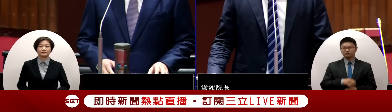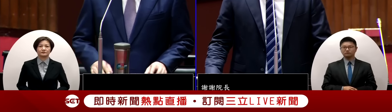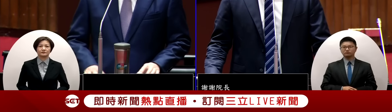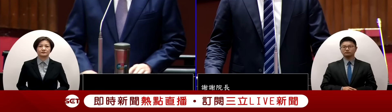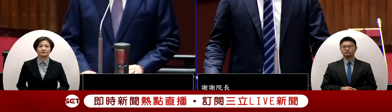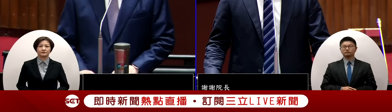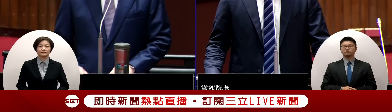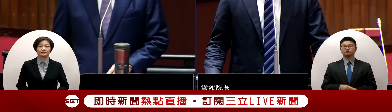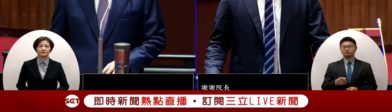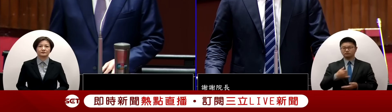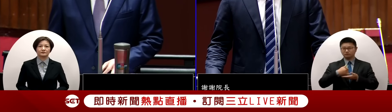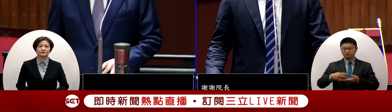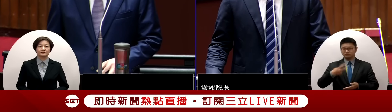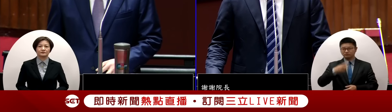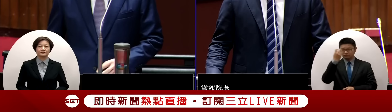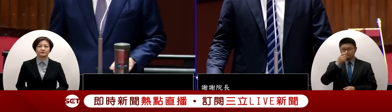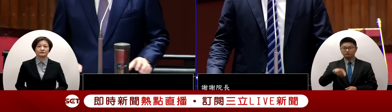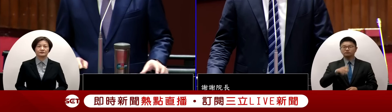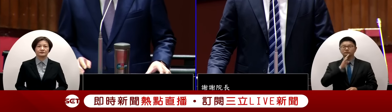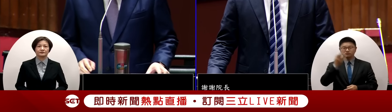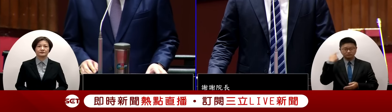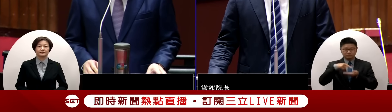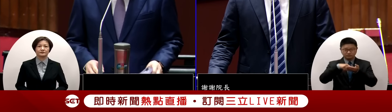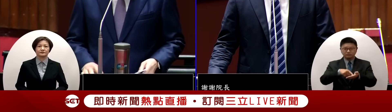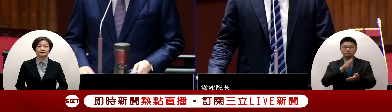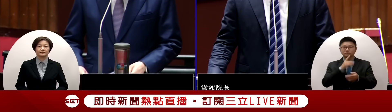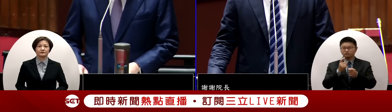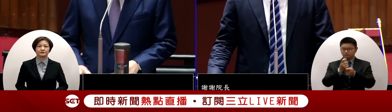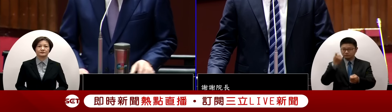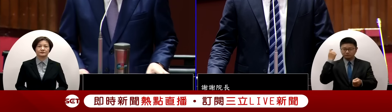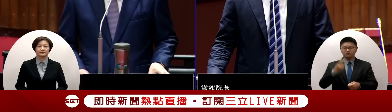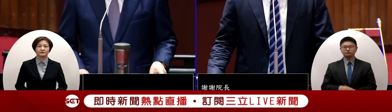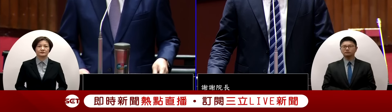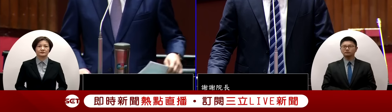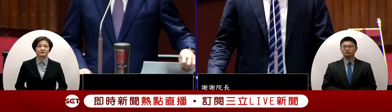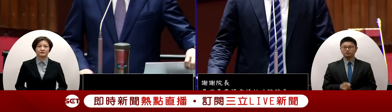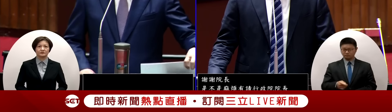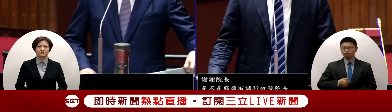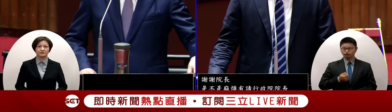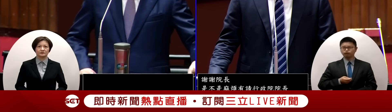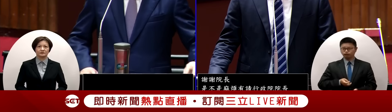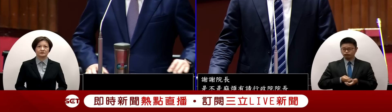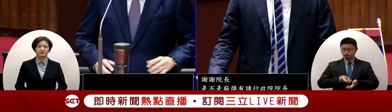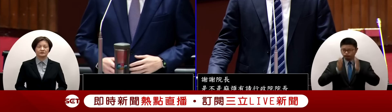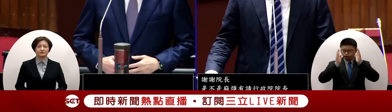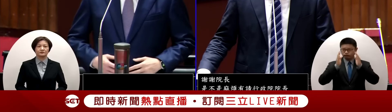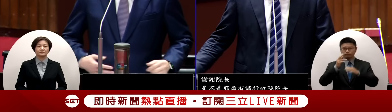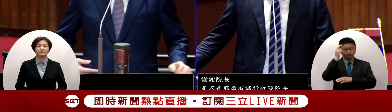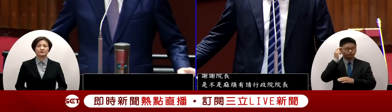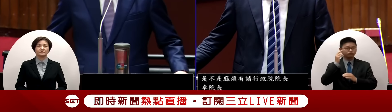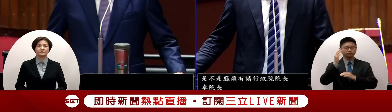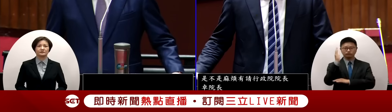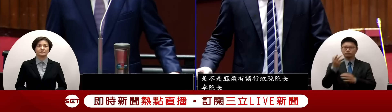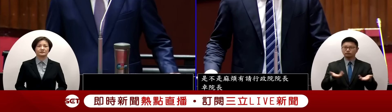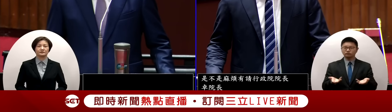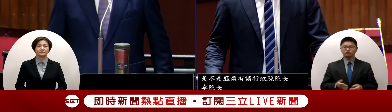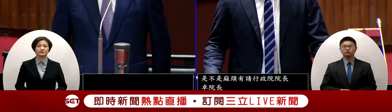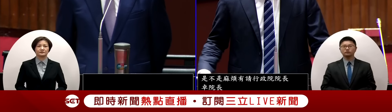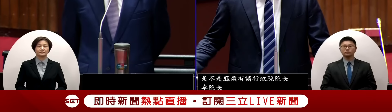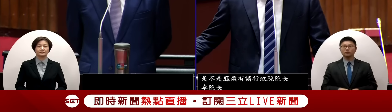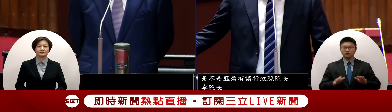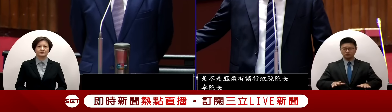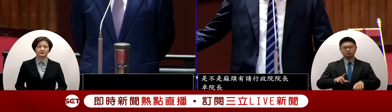案的提出上一次是在10年之前，这个是非常严肃啊的宪政问题。只不过今